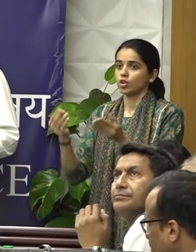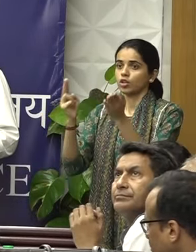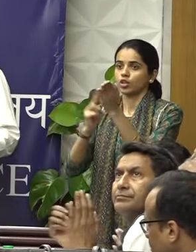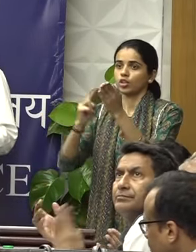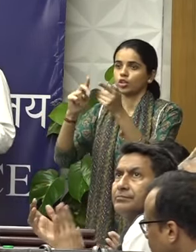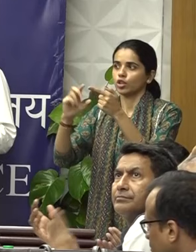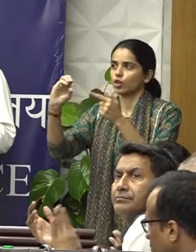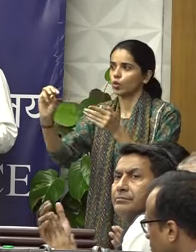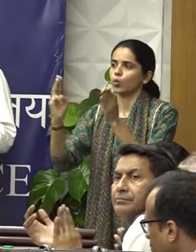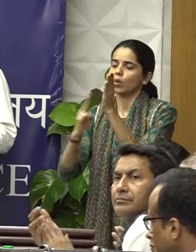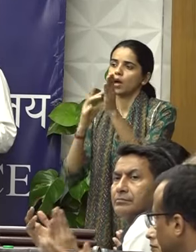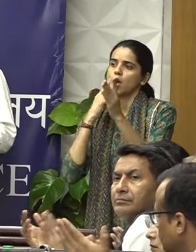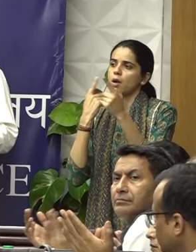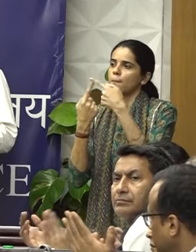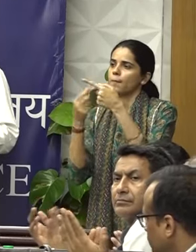न्यू मिशन।